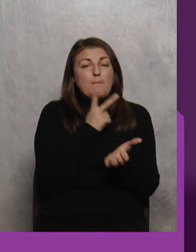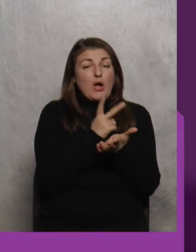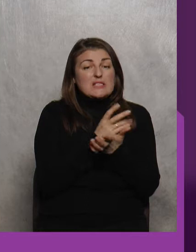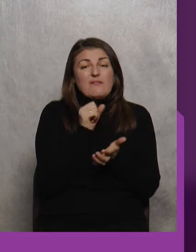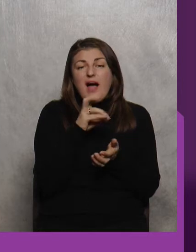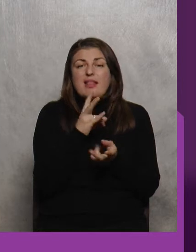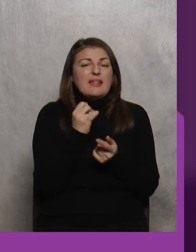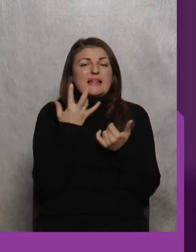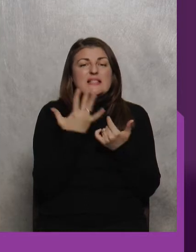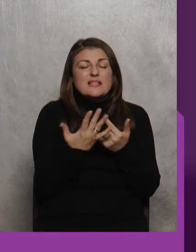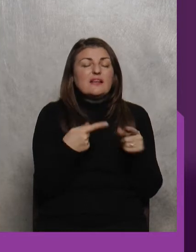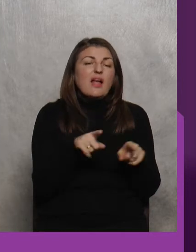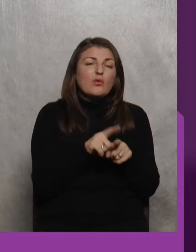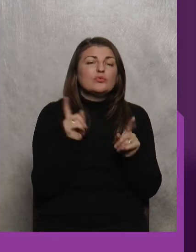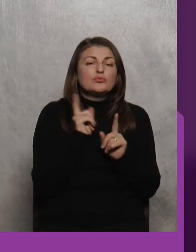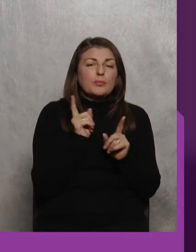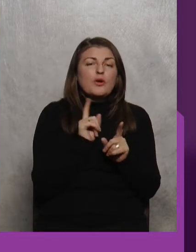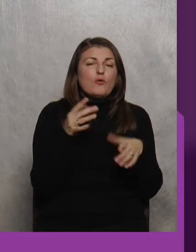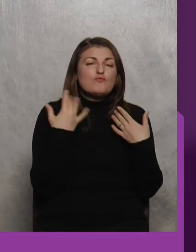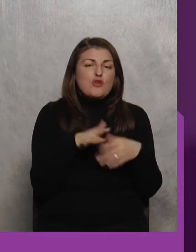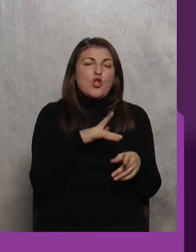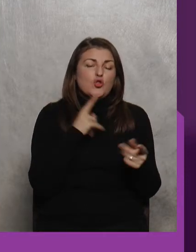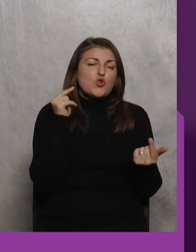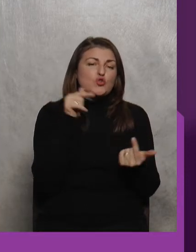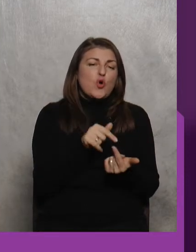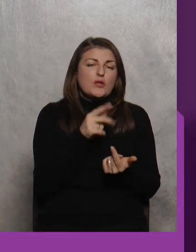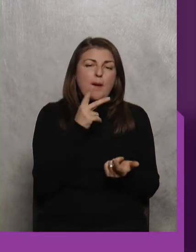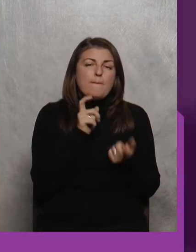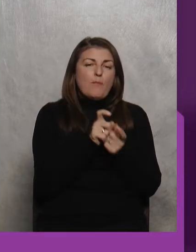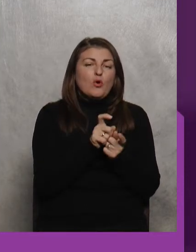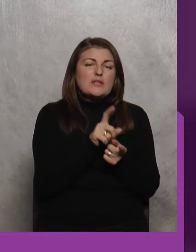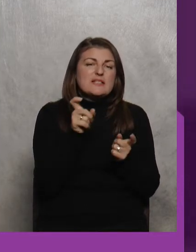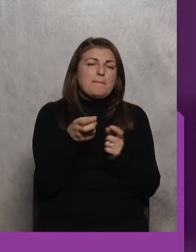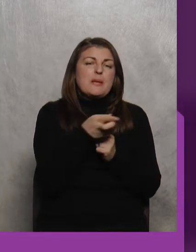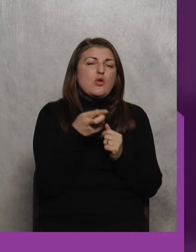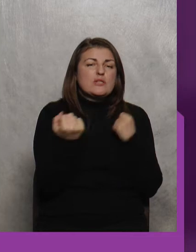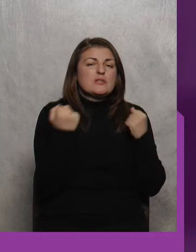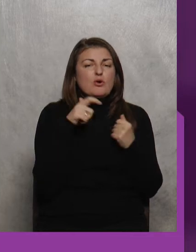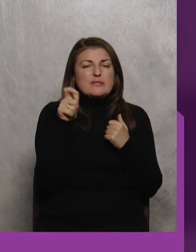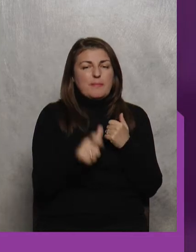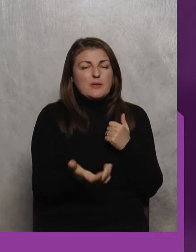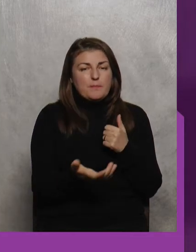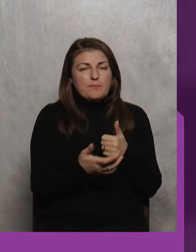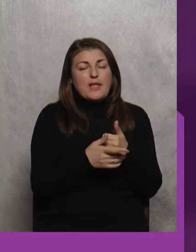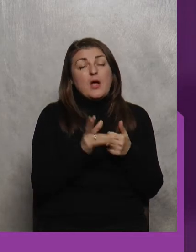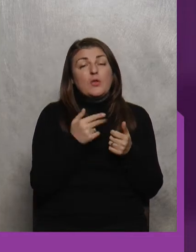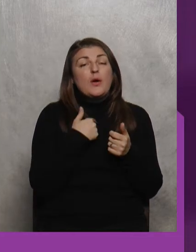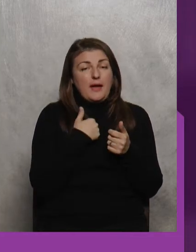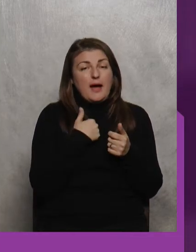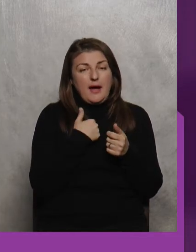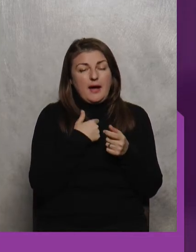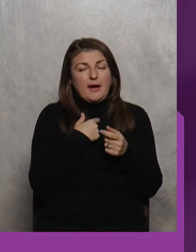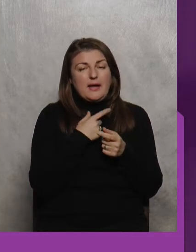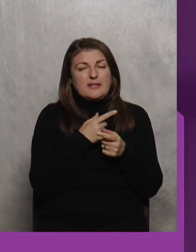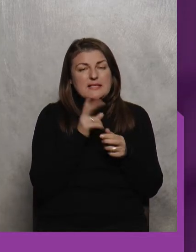показав, але не настільки таку, щоб вже достойно боротися з білоруським спортсменом. То я все